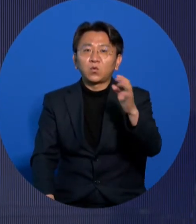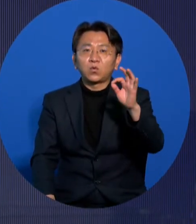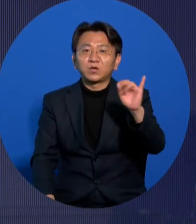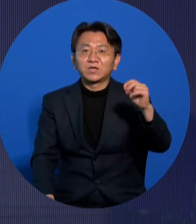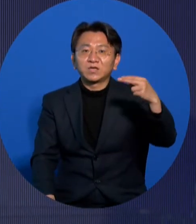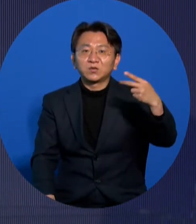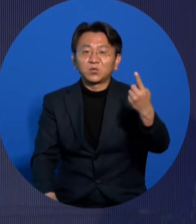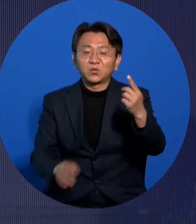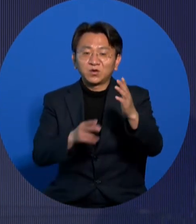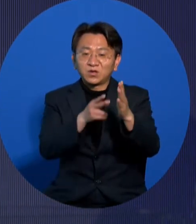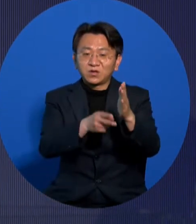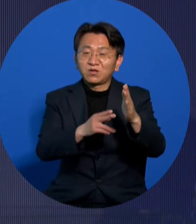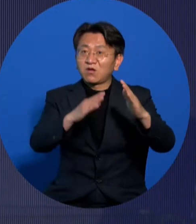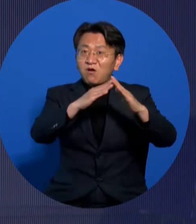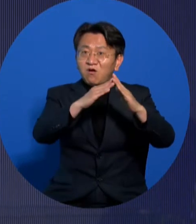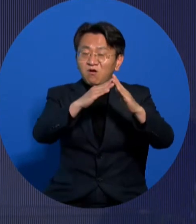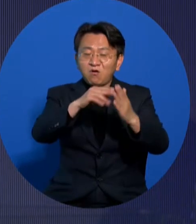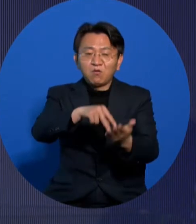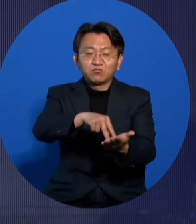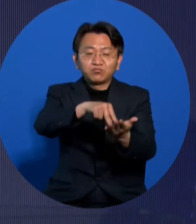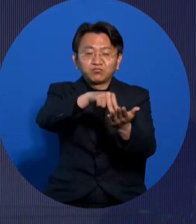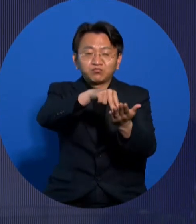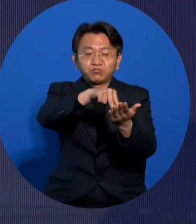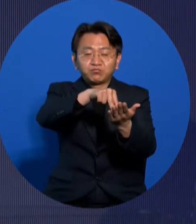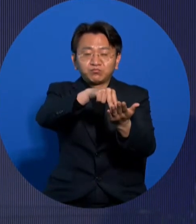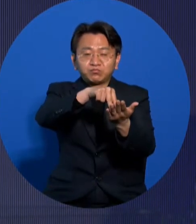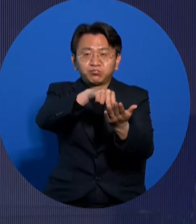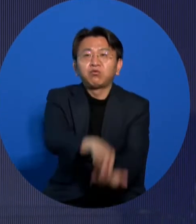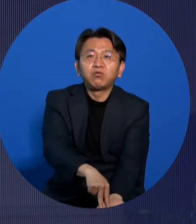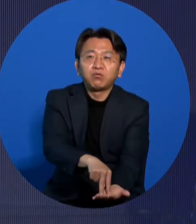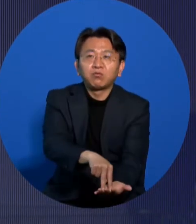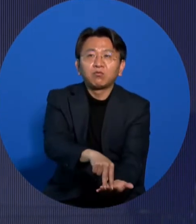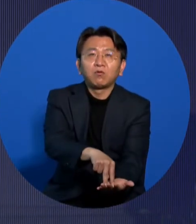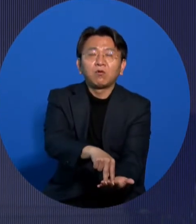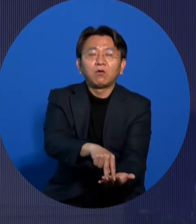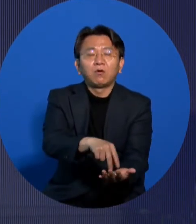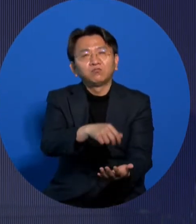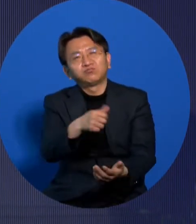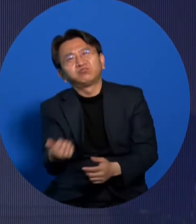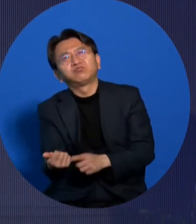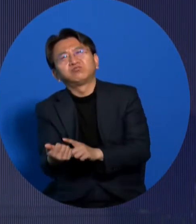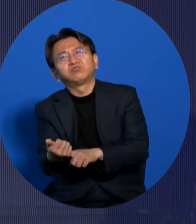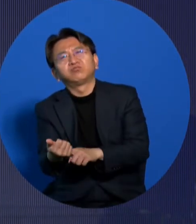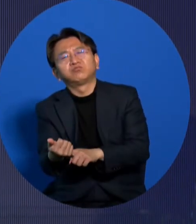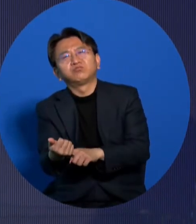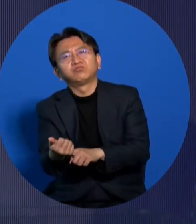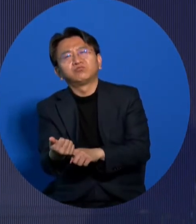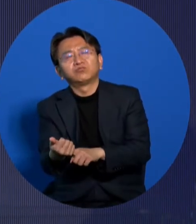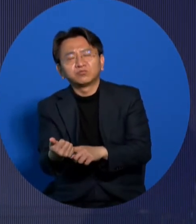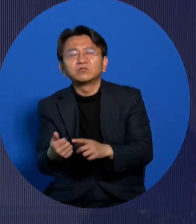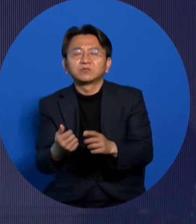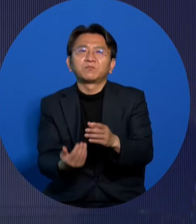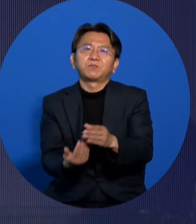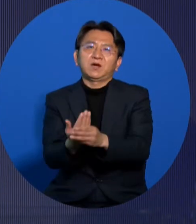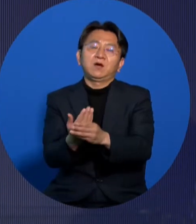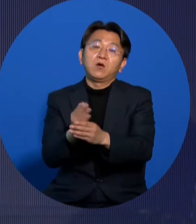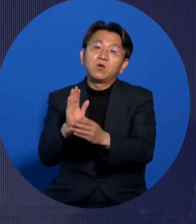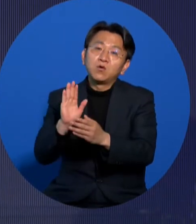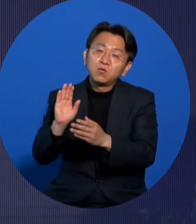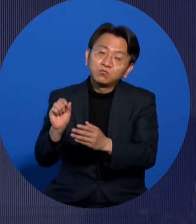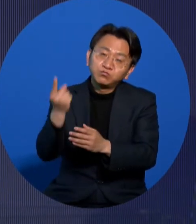장애인 이동하다 리프트 타다가 떨어져서 이렇게 돌아가신 사건, 그